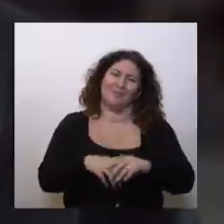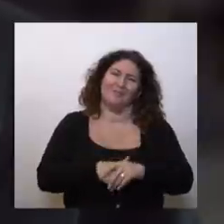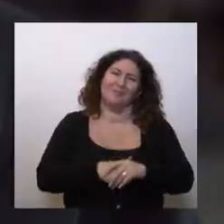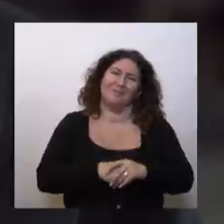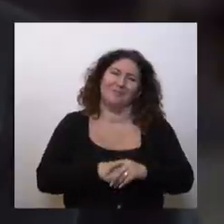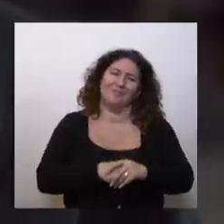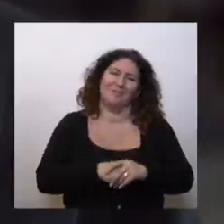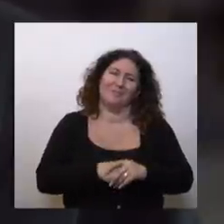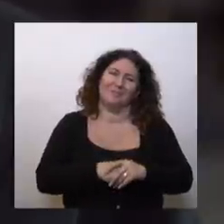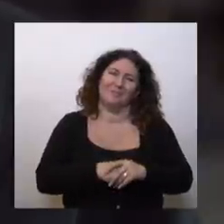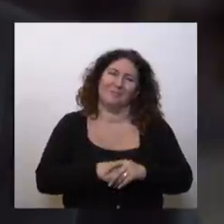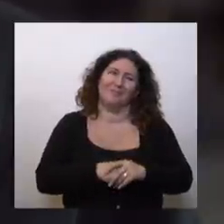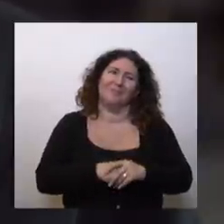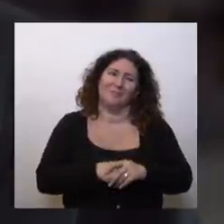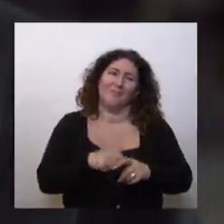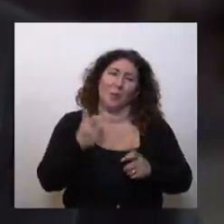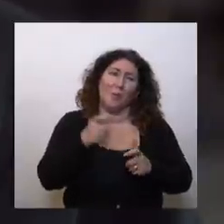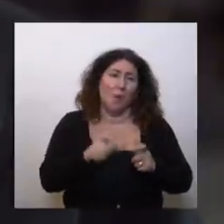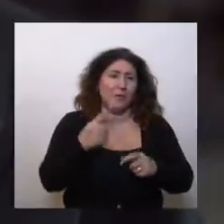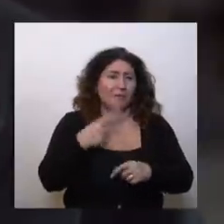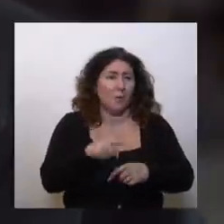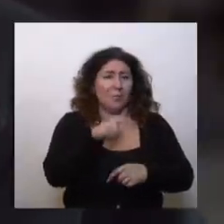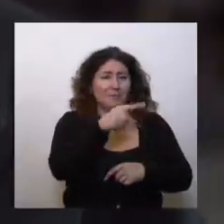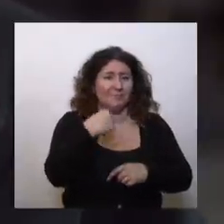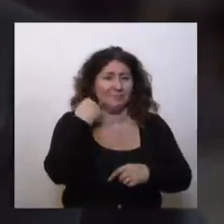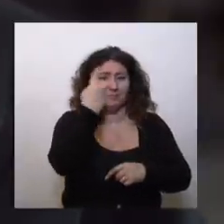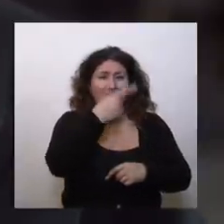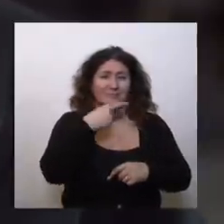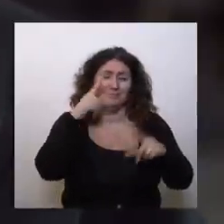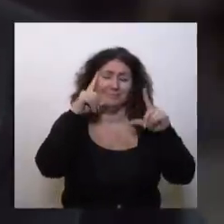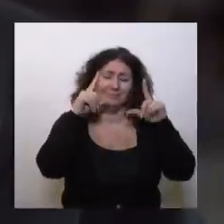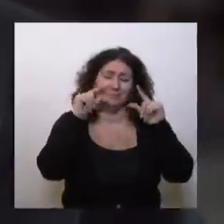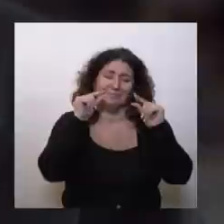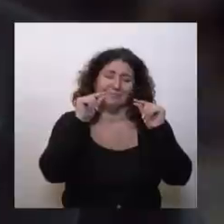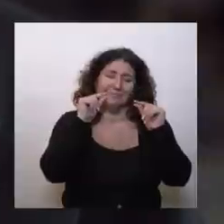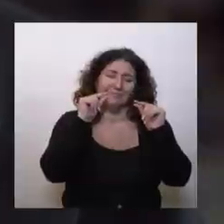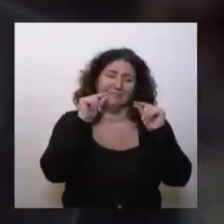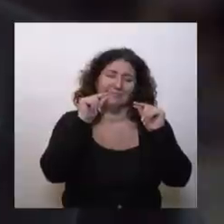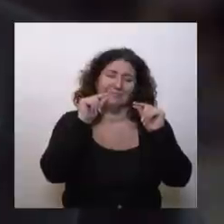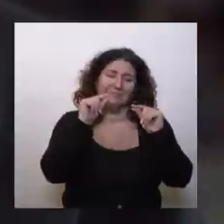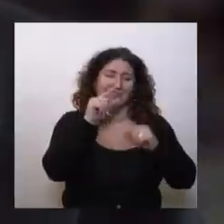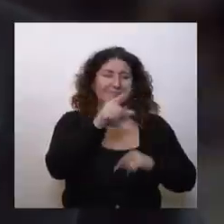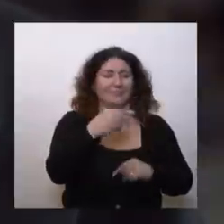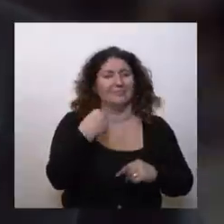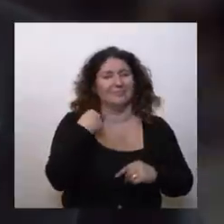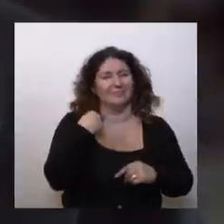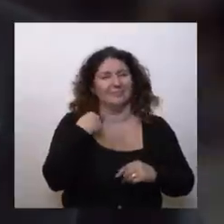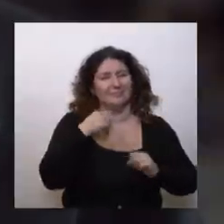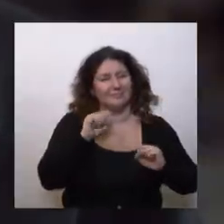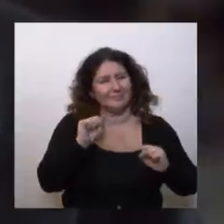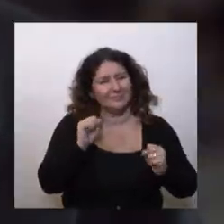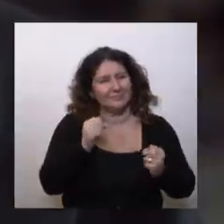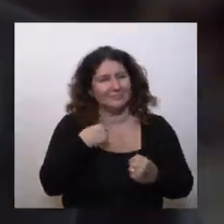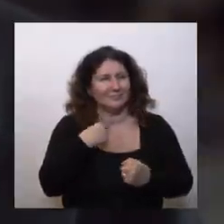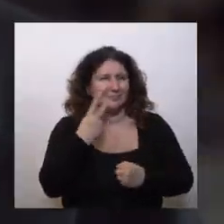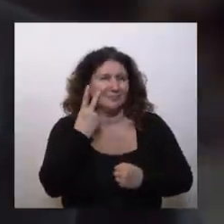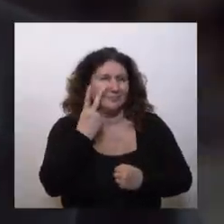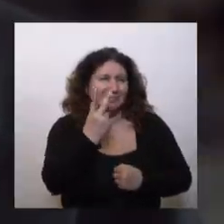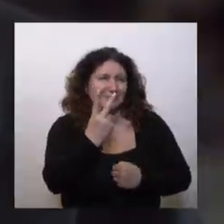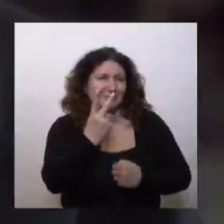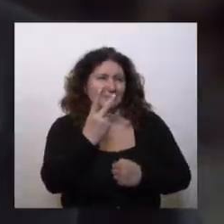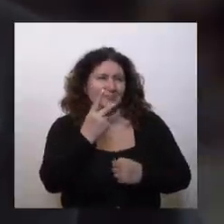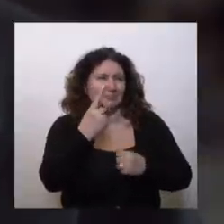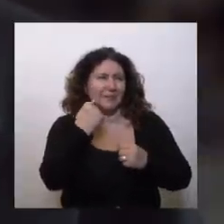Forse per questo hai gli occhi chiusi e richiedi a noi tanto sforzo per evidenziare i tratti del